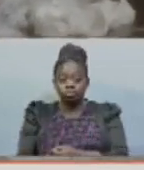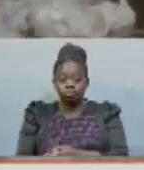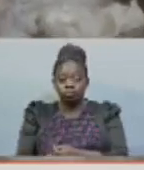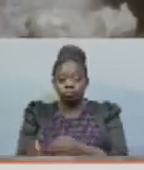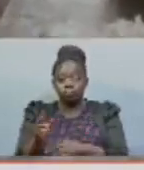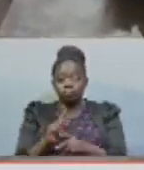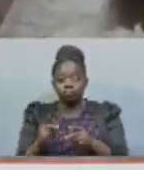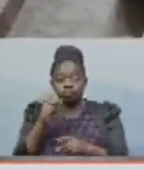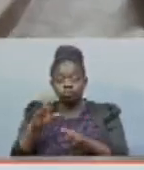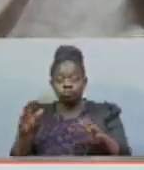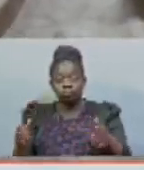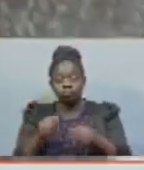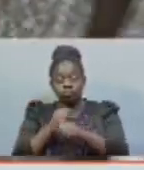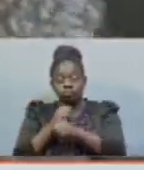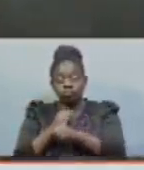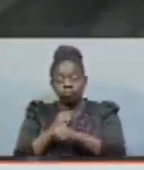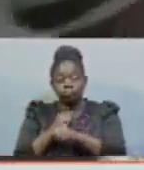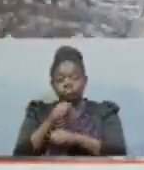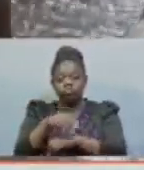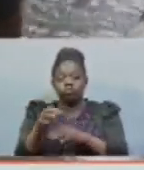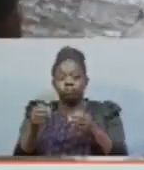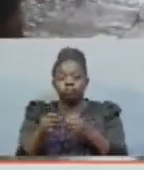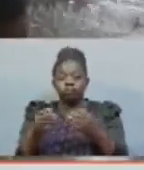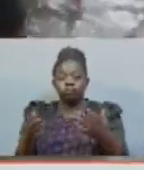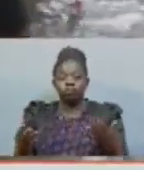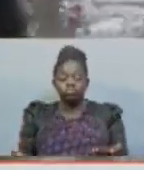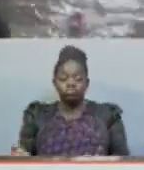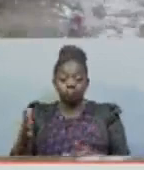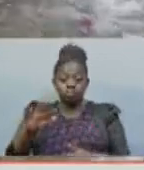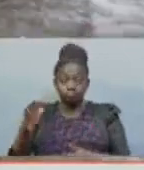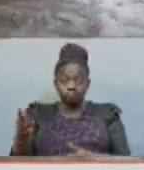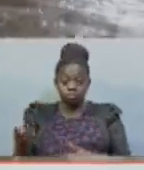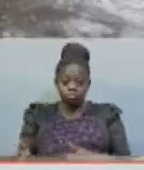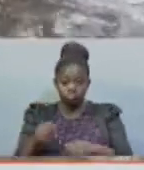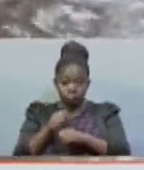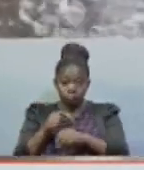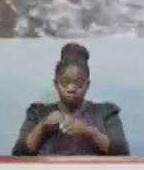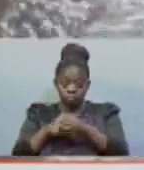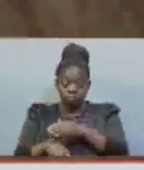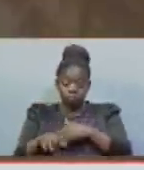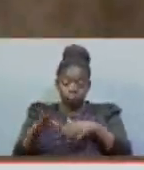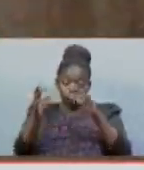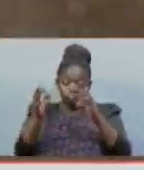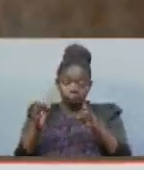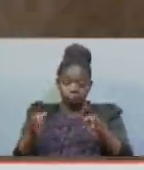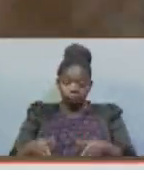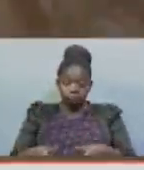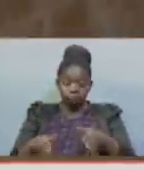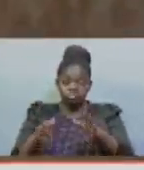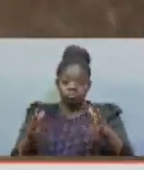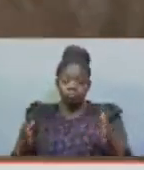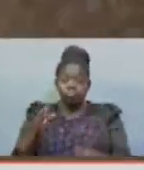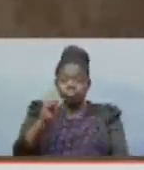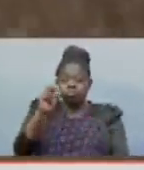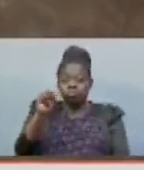awasi zubadi mukita lukula bingidi batasa mbali ya wem ngabanji wali dongo basi na mazim okuwa luku ingile bintu ya wem ngude zigena mkonte ina